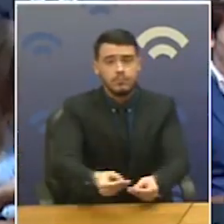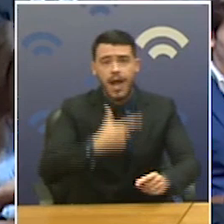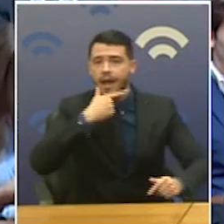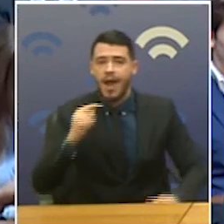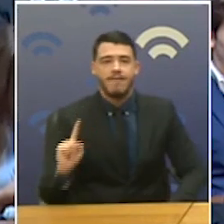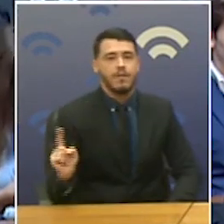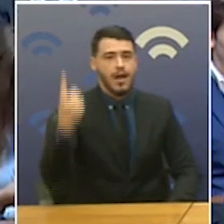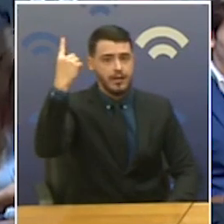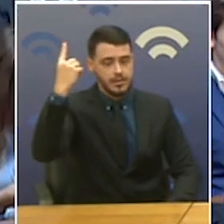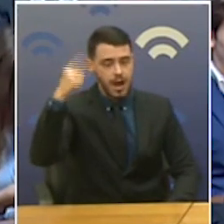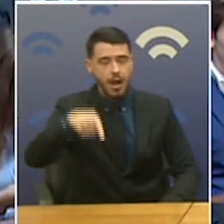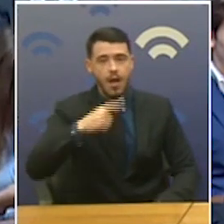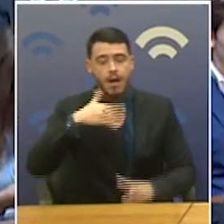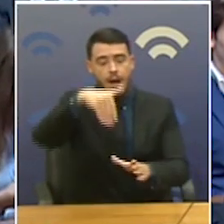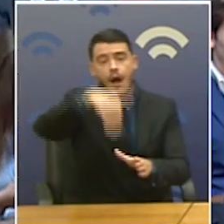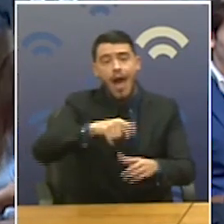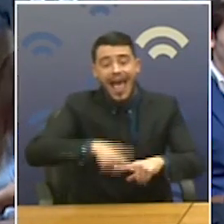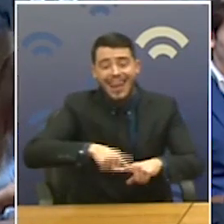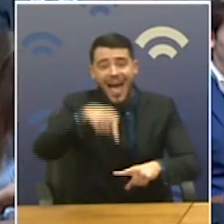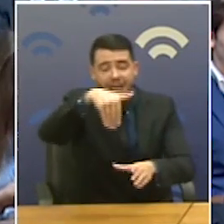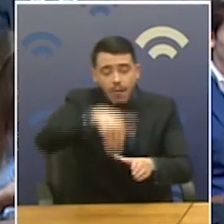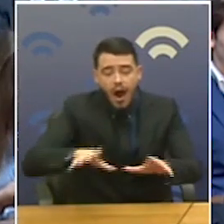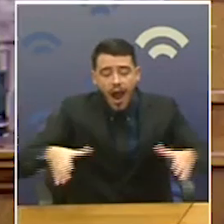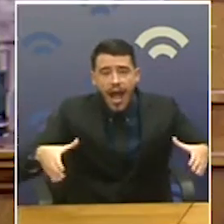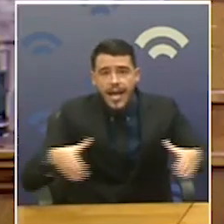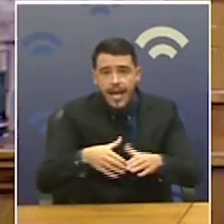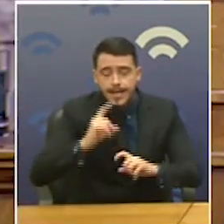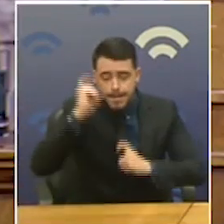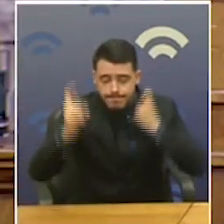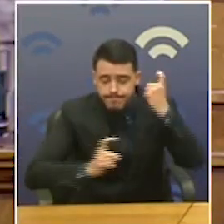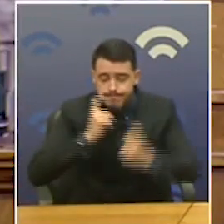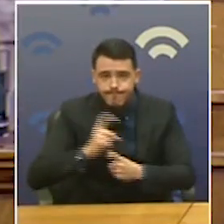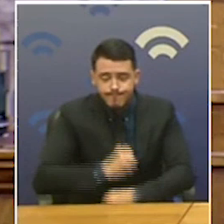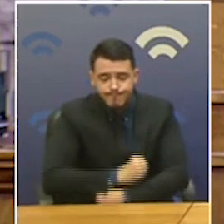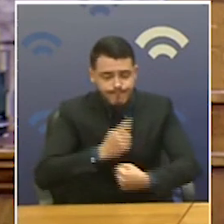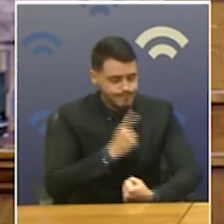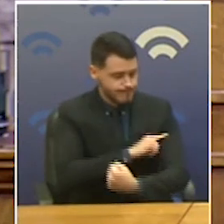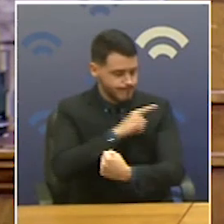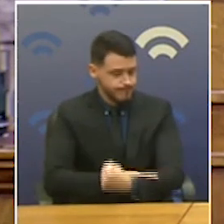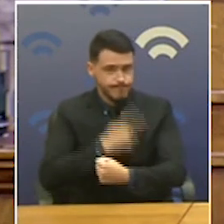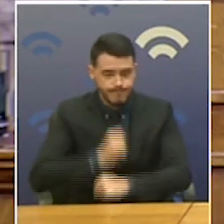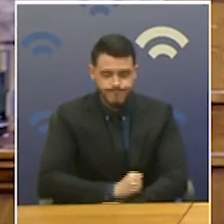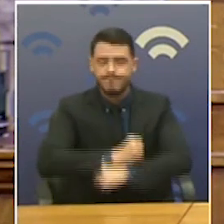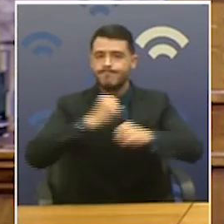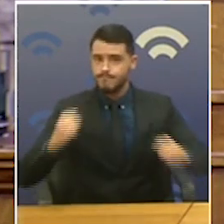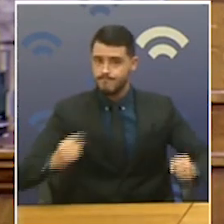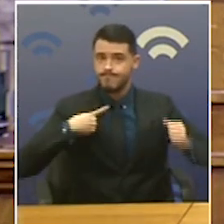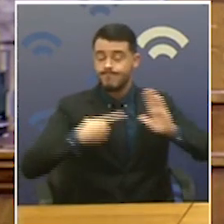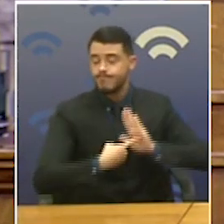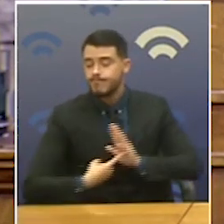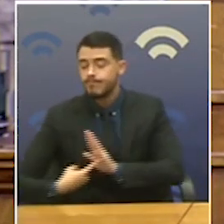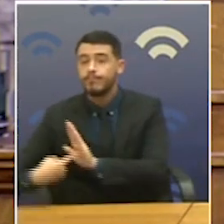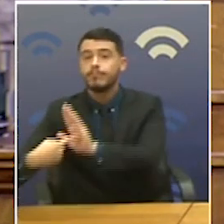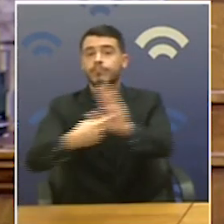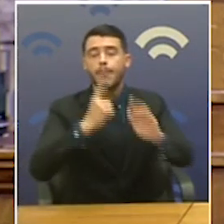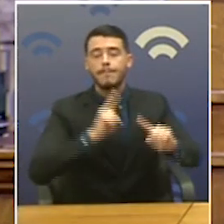να ανασυνταχθεί εσωτερικά, αλλά και να επανασυστηθεί με τη σύγχρονη